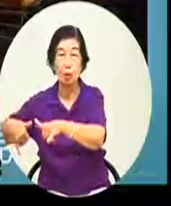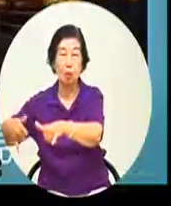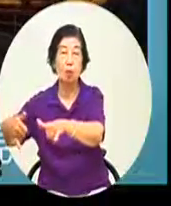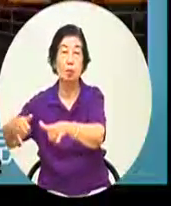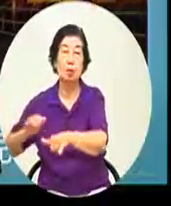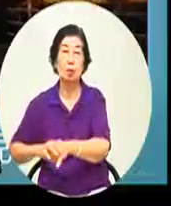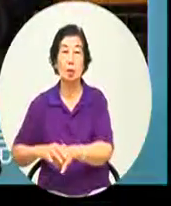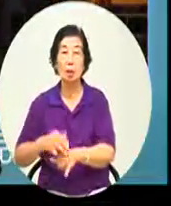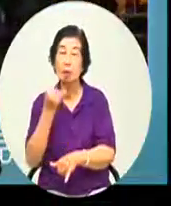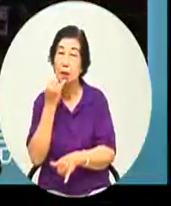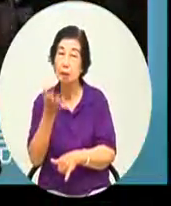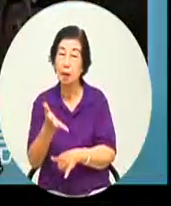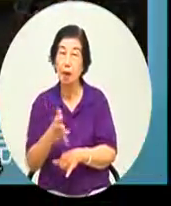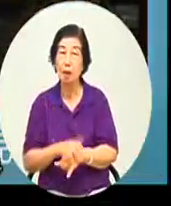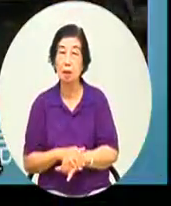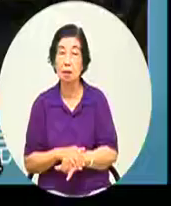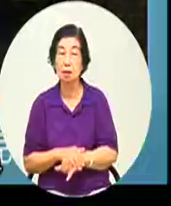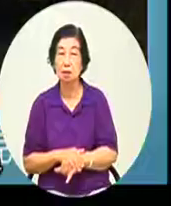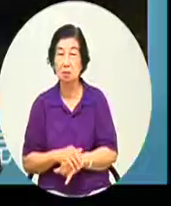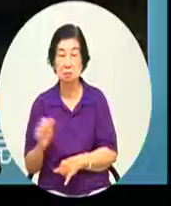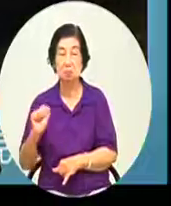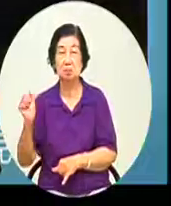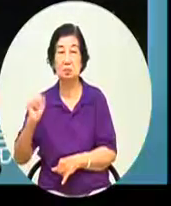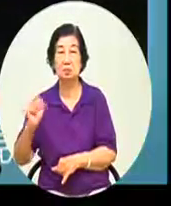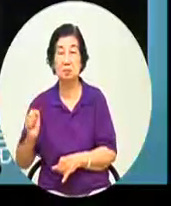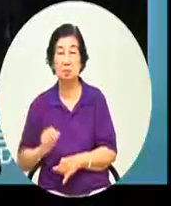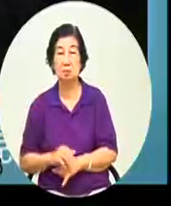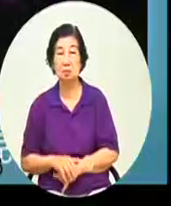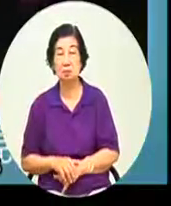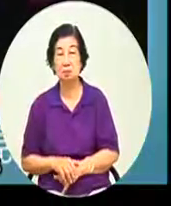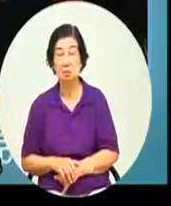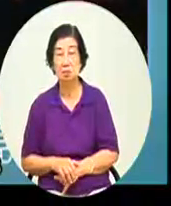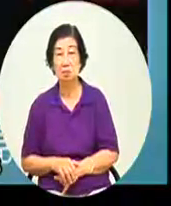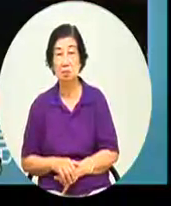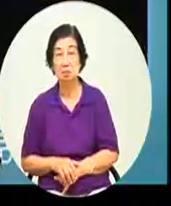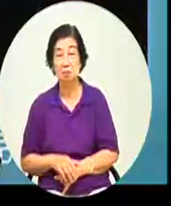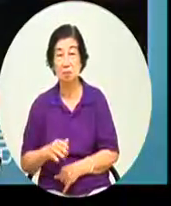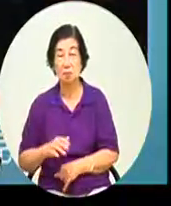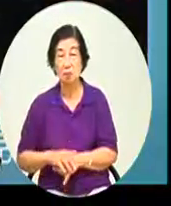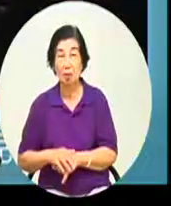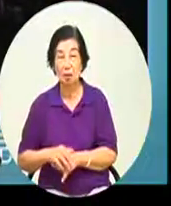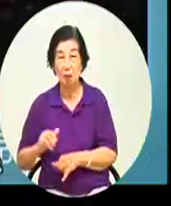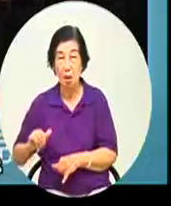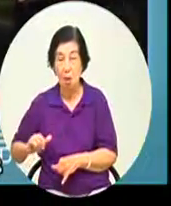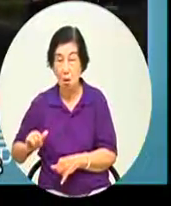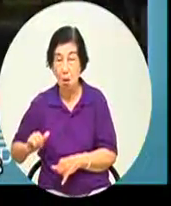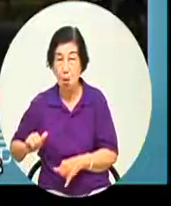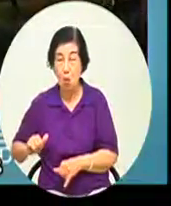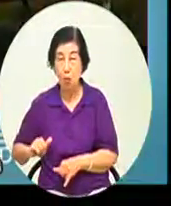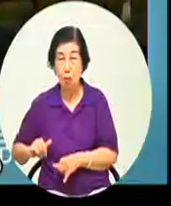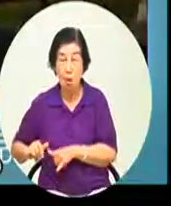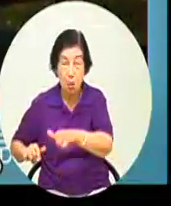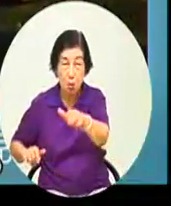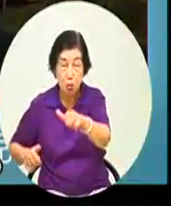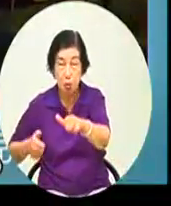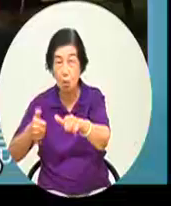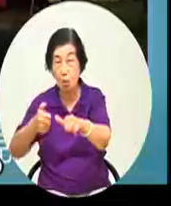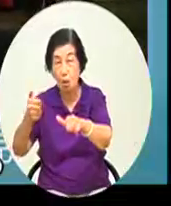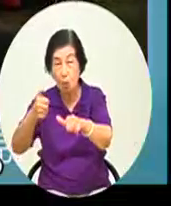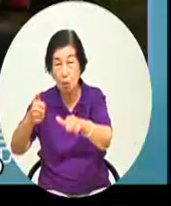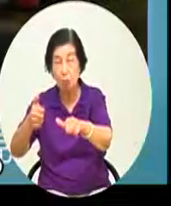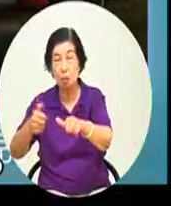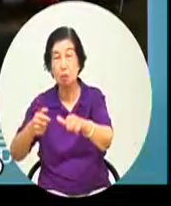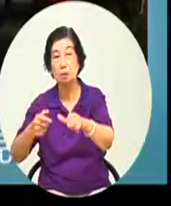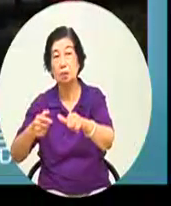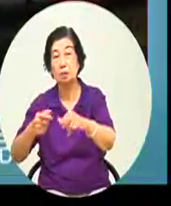应该不太行啊，因为你大概骑个50公尺就 一辆的这个货柜车，骑五十公尺又一辆货柜